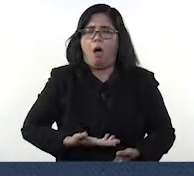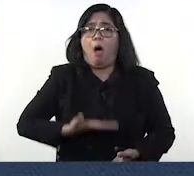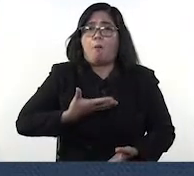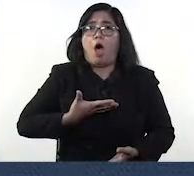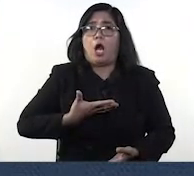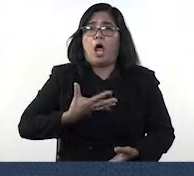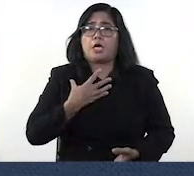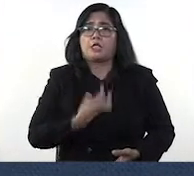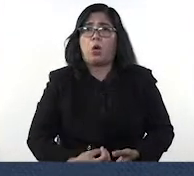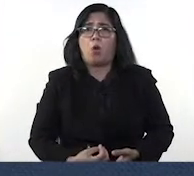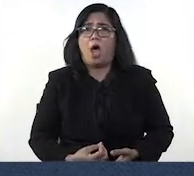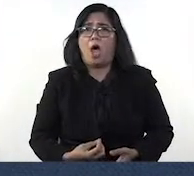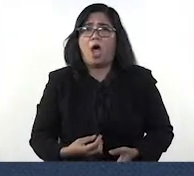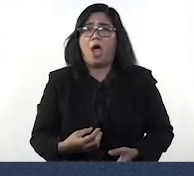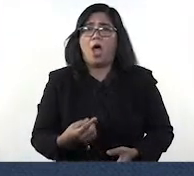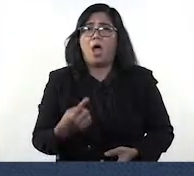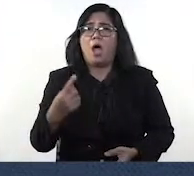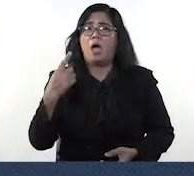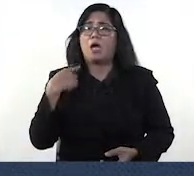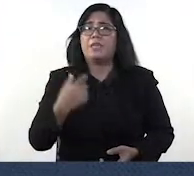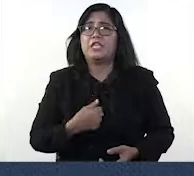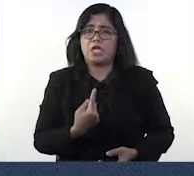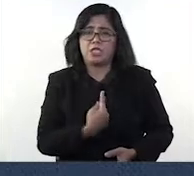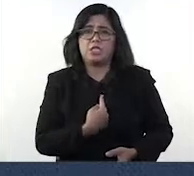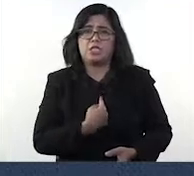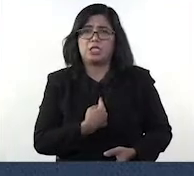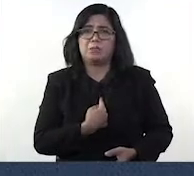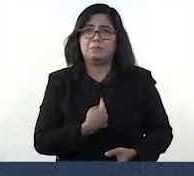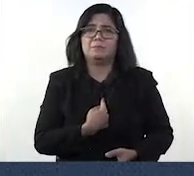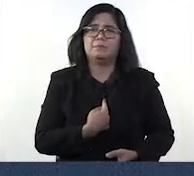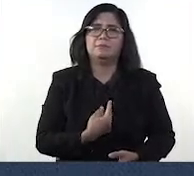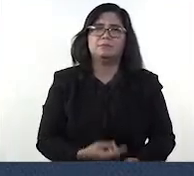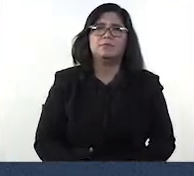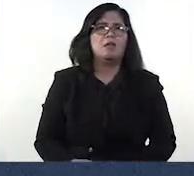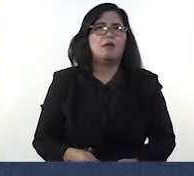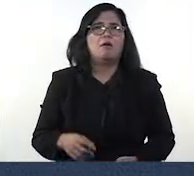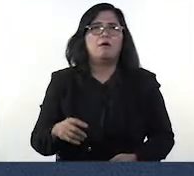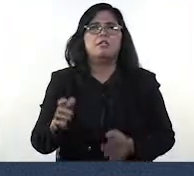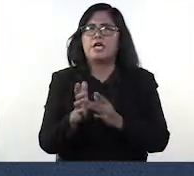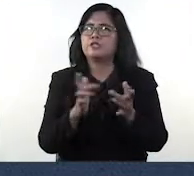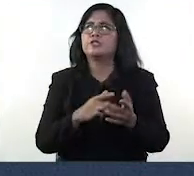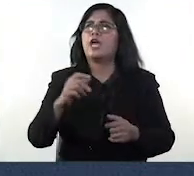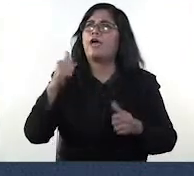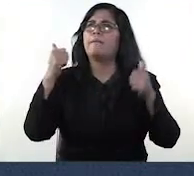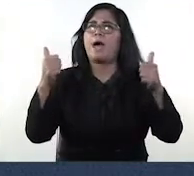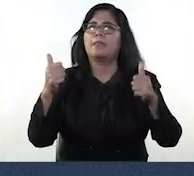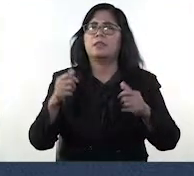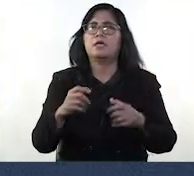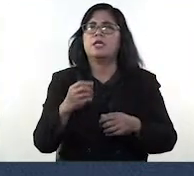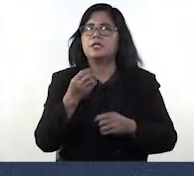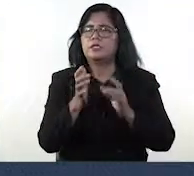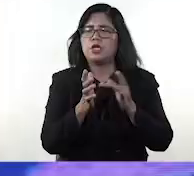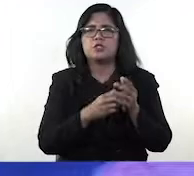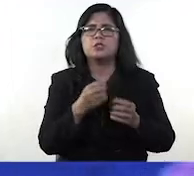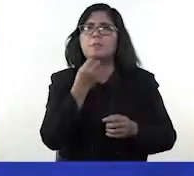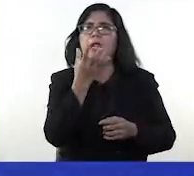kepentingan diri sendiri yang dia pikirkan cuman dirinya dan kelompoknya itulah hebatnya Yesus Yesus tidak bilang Kasihilah